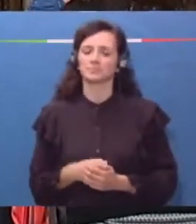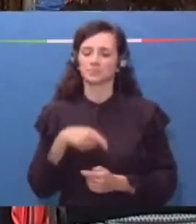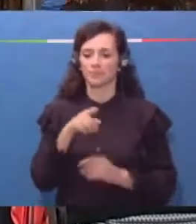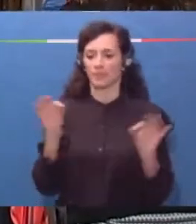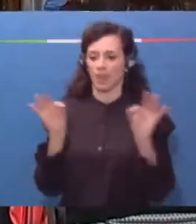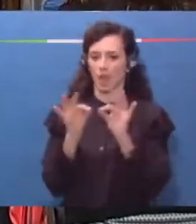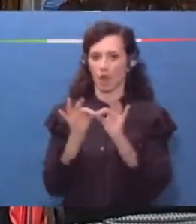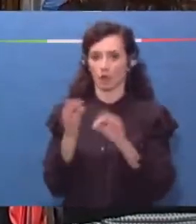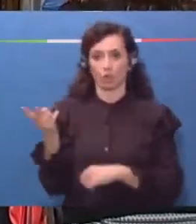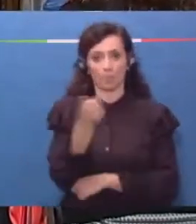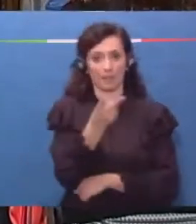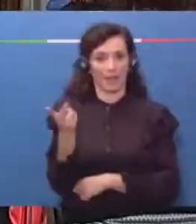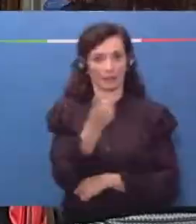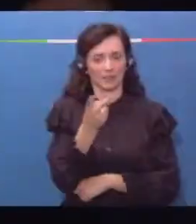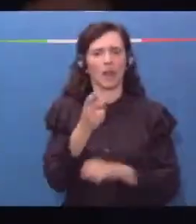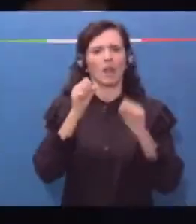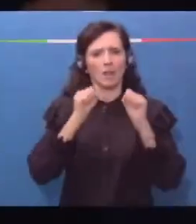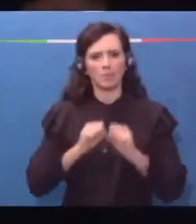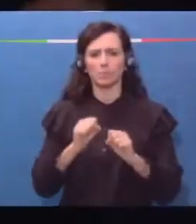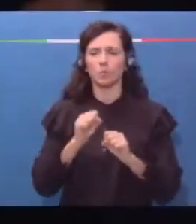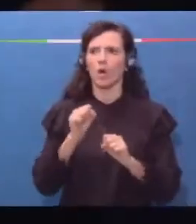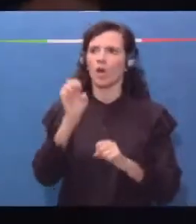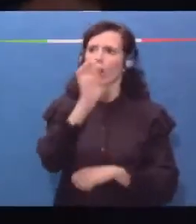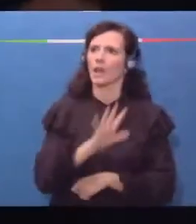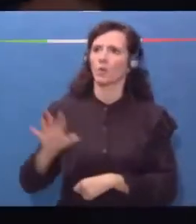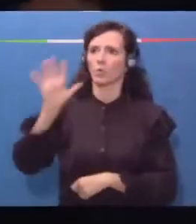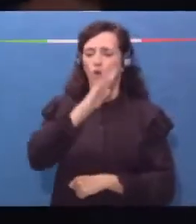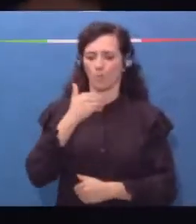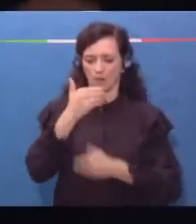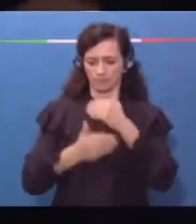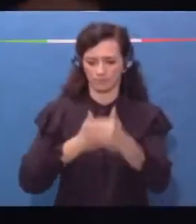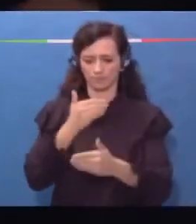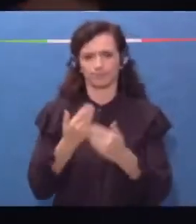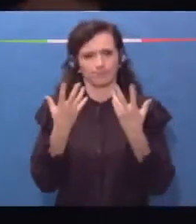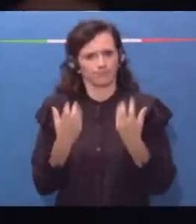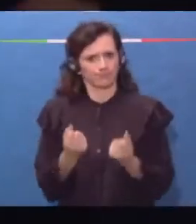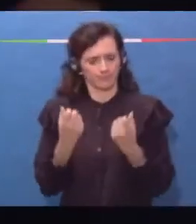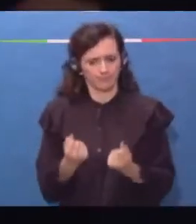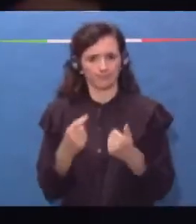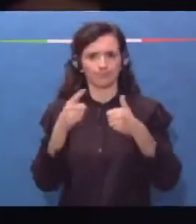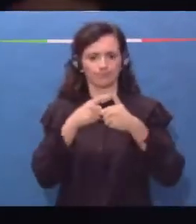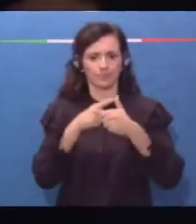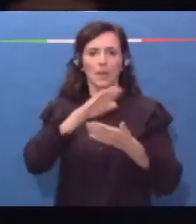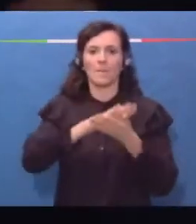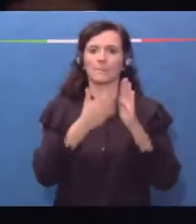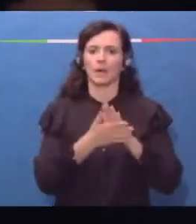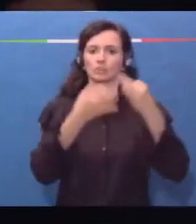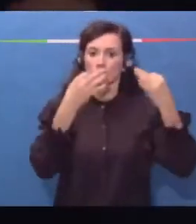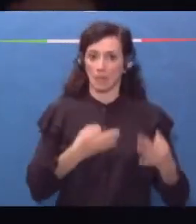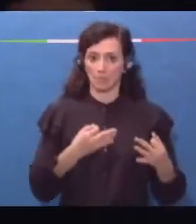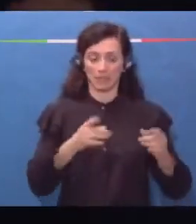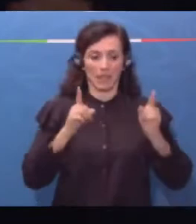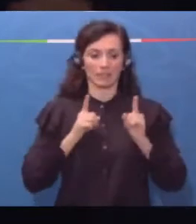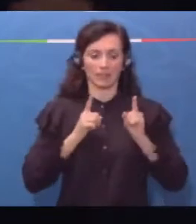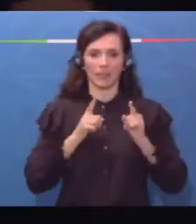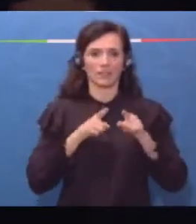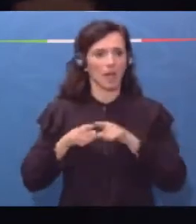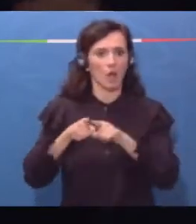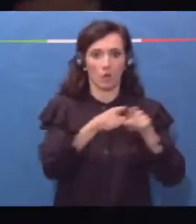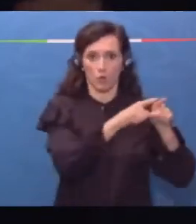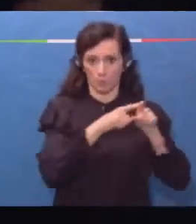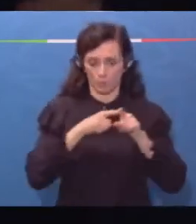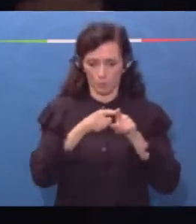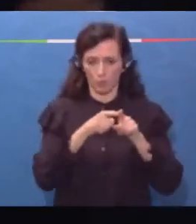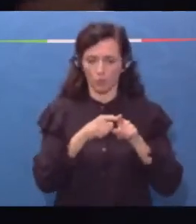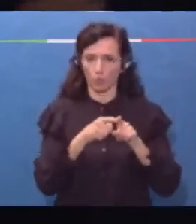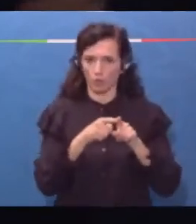può concretamente far avanzare l'Europa su due priorità? Il patto di stabilità e la difesa comune. Sulla riforma del patto